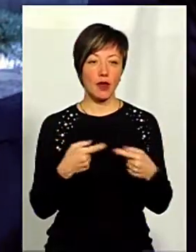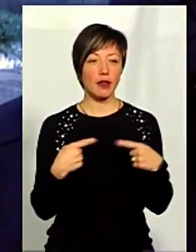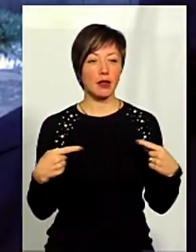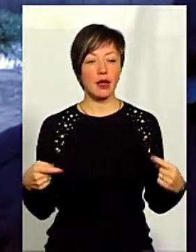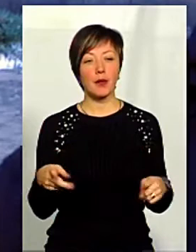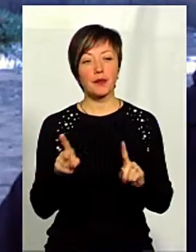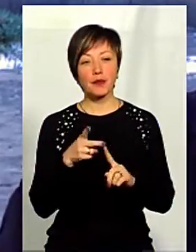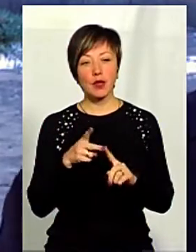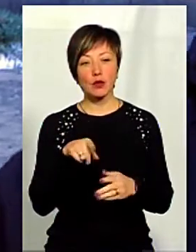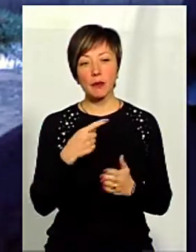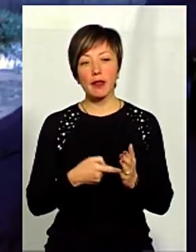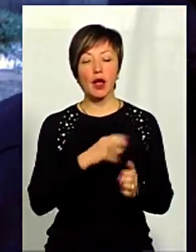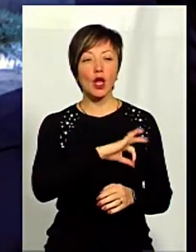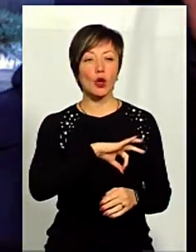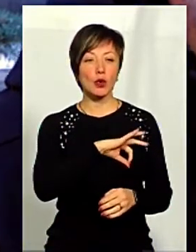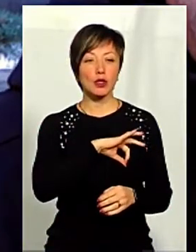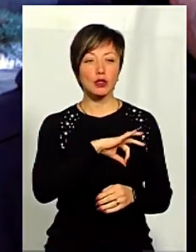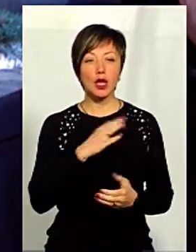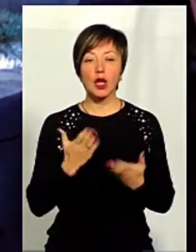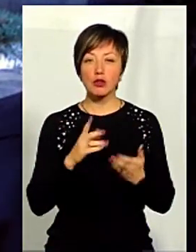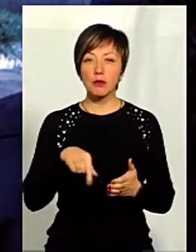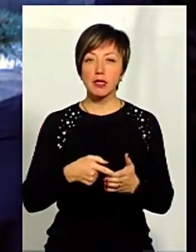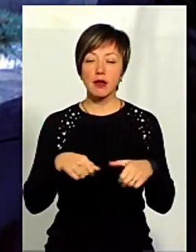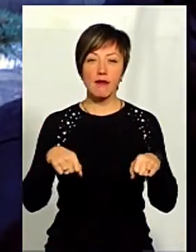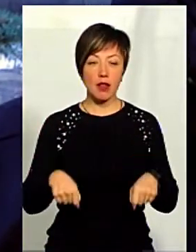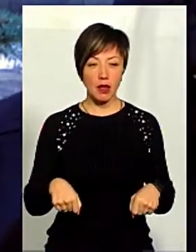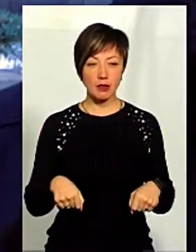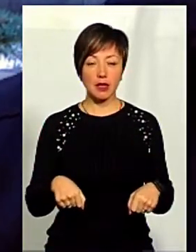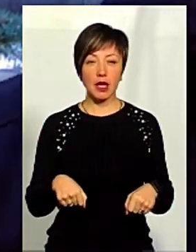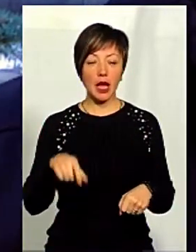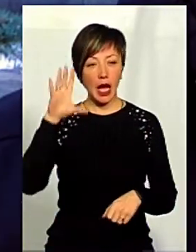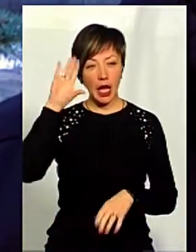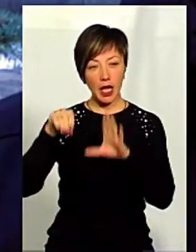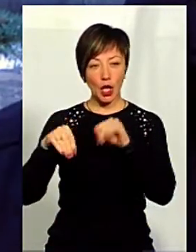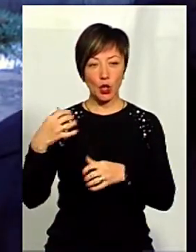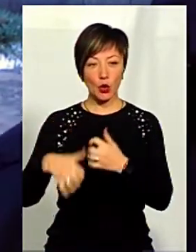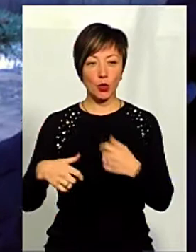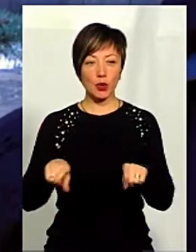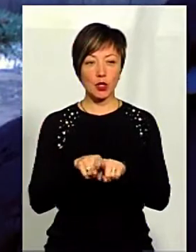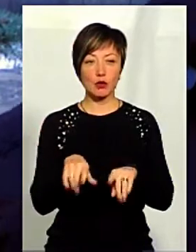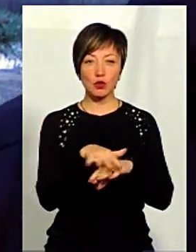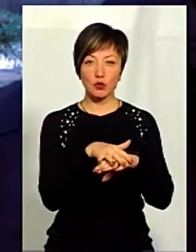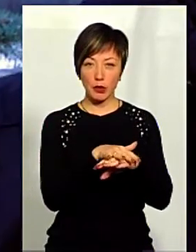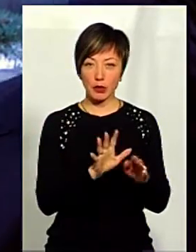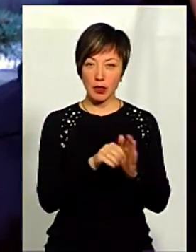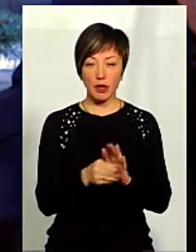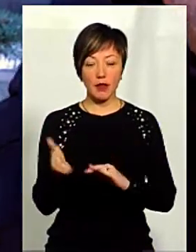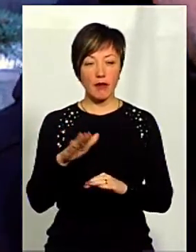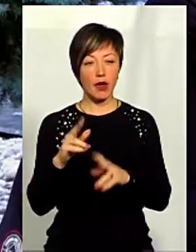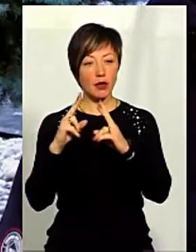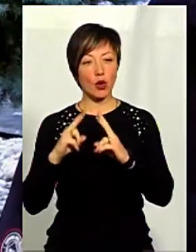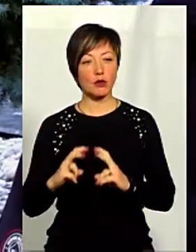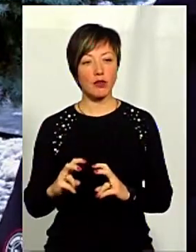друге питання юридичне. Якщо вже міська влада ігнорує ось цю таку суспільну складу, так, то давайте